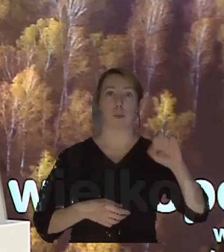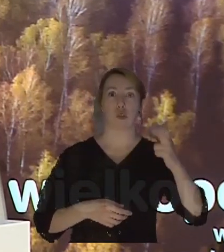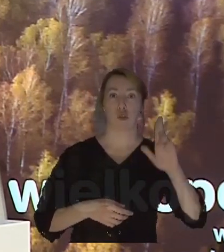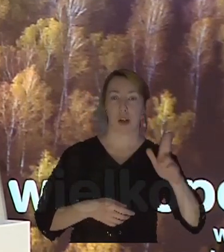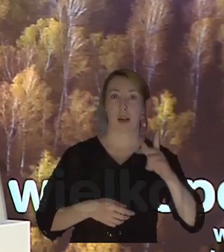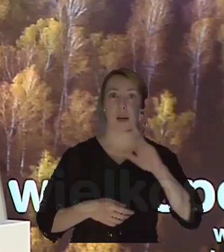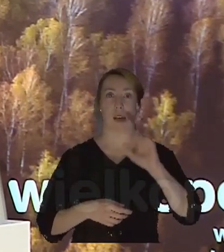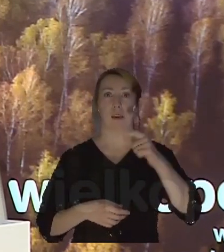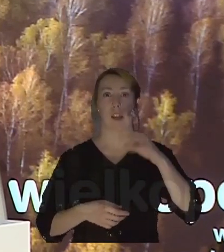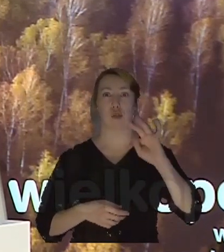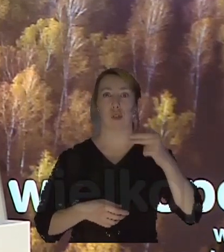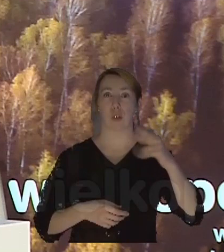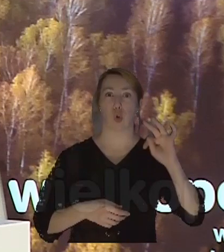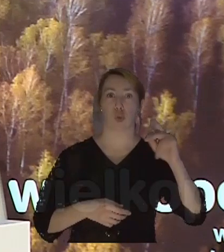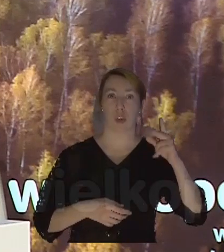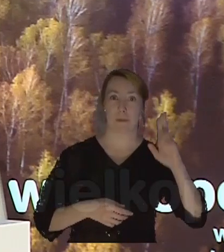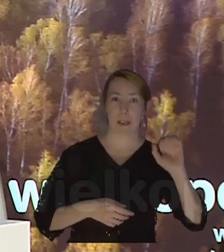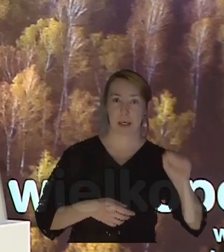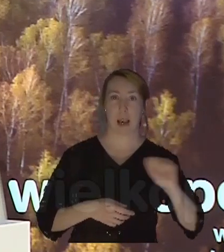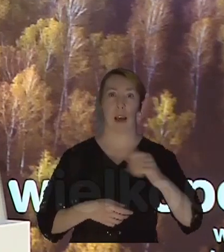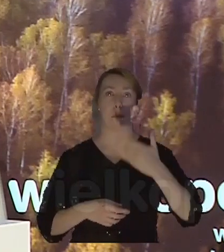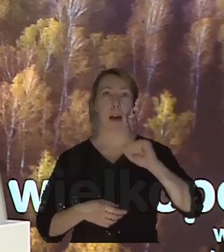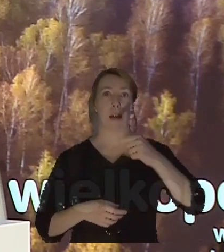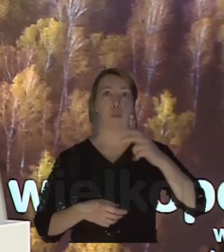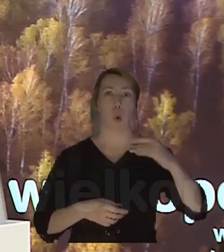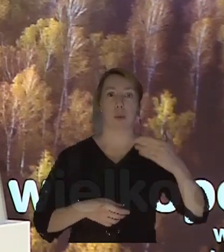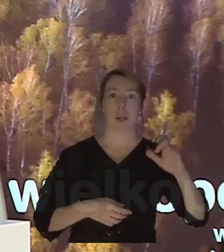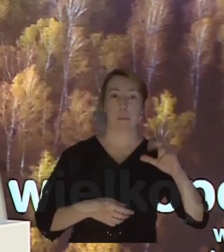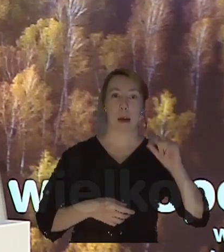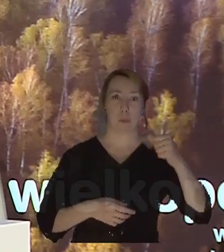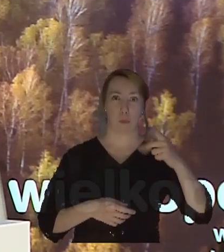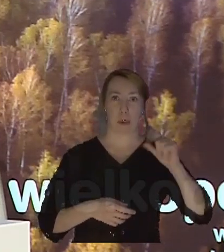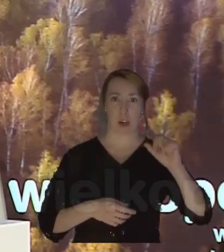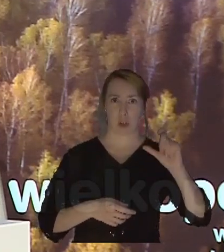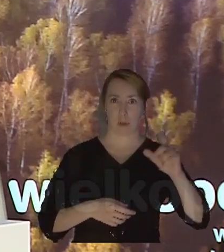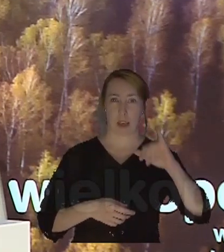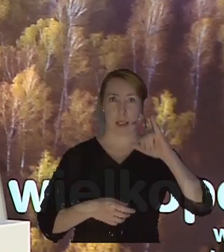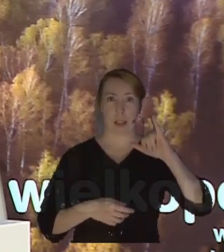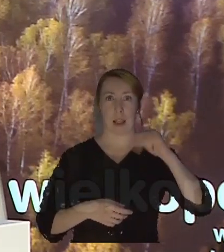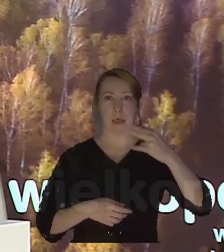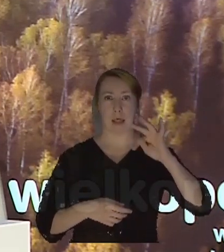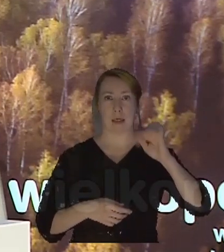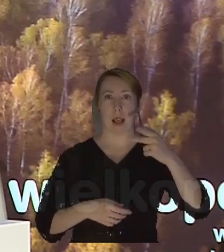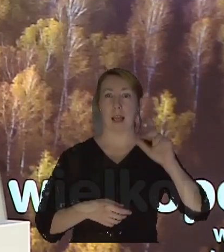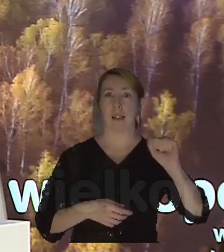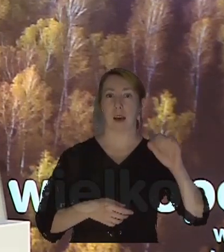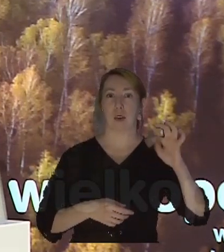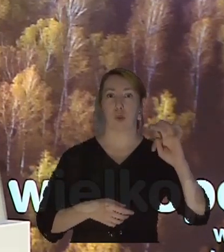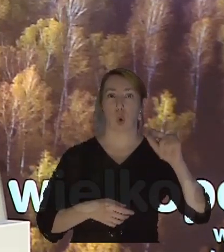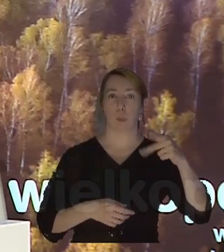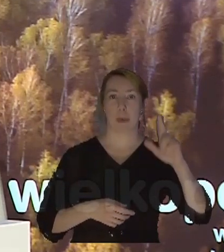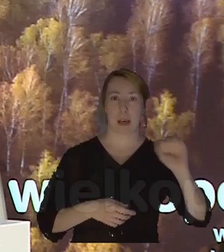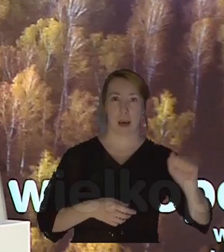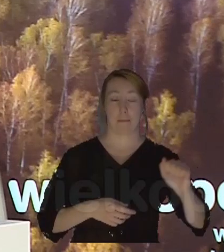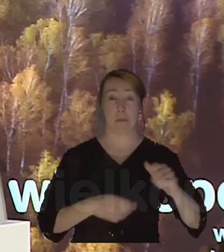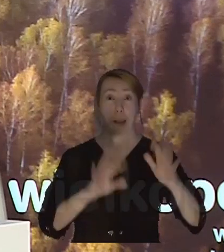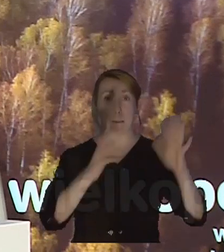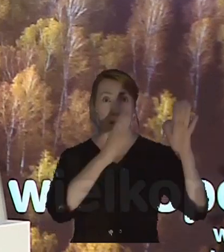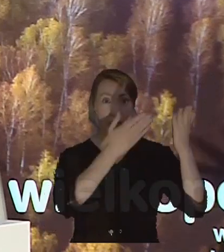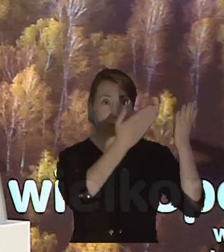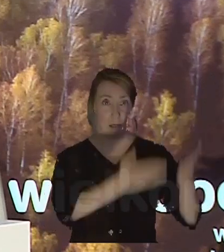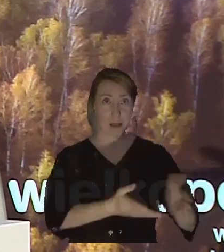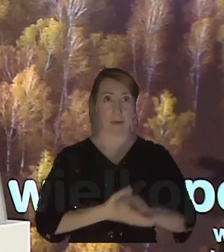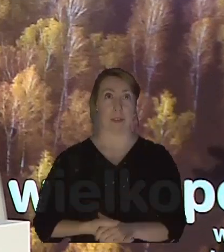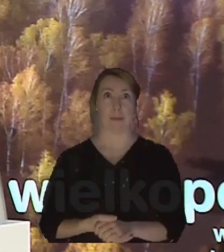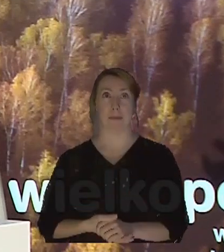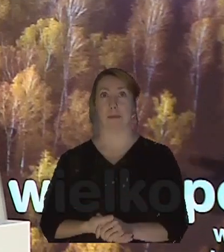Katarzyna Kośniewska, Maria Mocek, Paweł Pietraszkiewicz, Jakub Szymczyk i Natalia Trąbka. Wielkie prawa dla Państwa, a